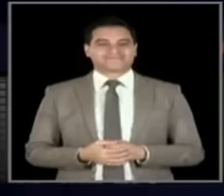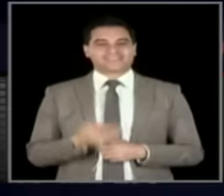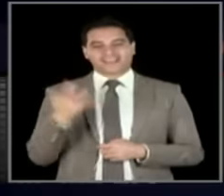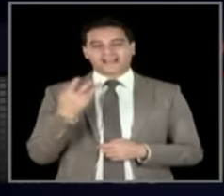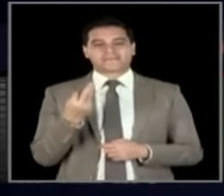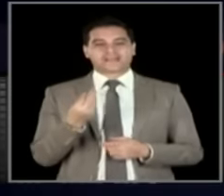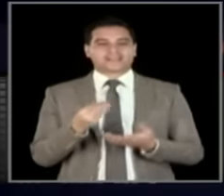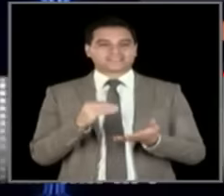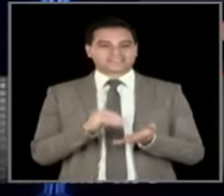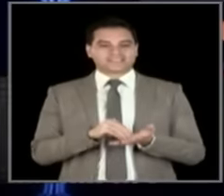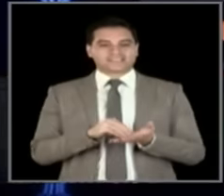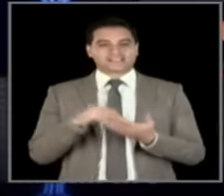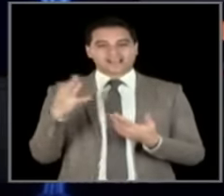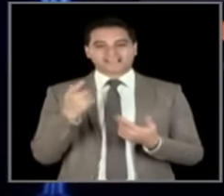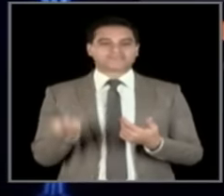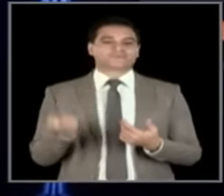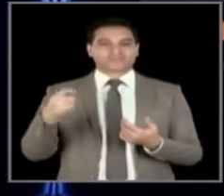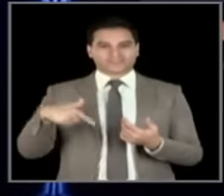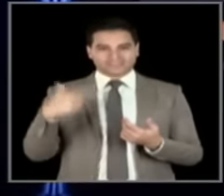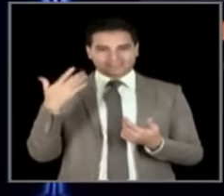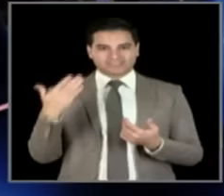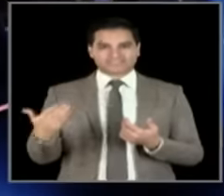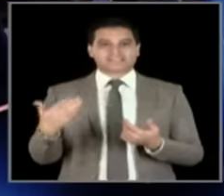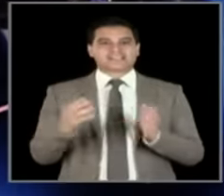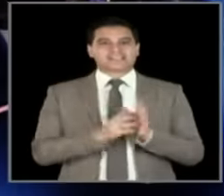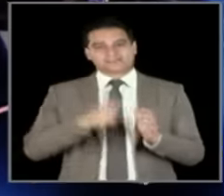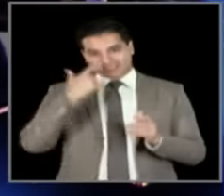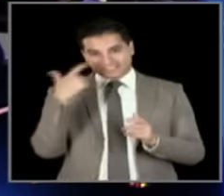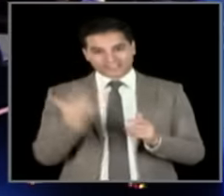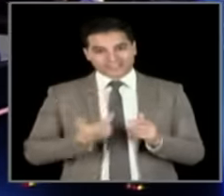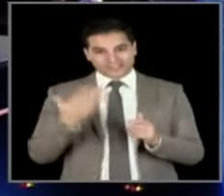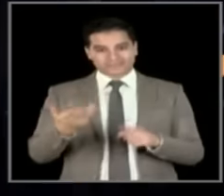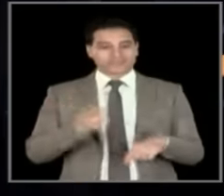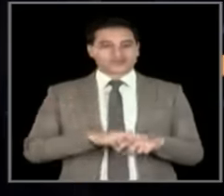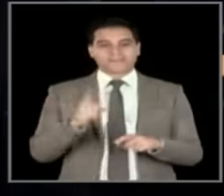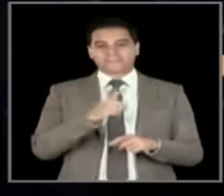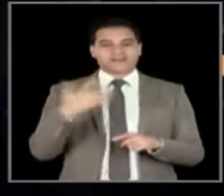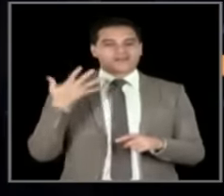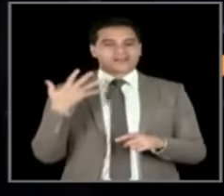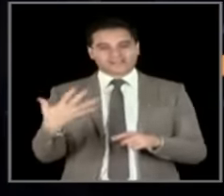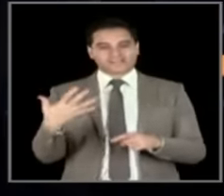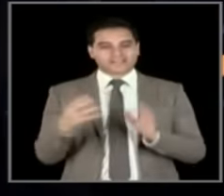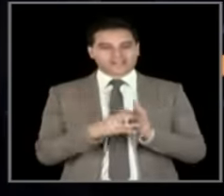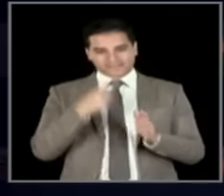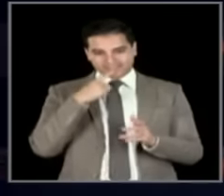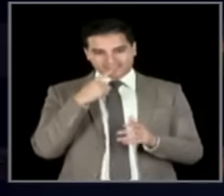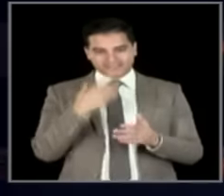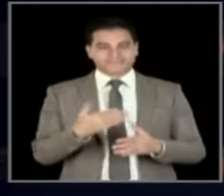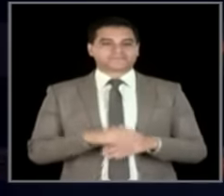30 نقطة. النتيجة اتغيرت، 65 جامعة عين شمس، 105 جامعة